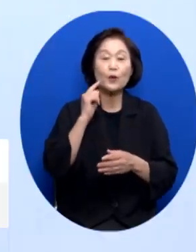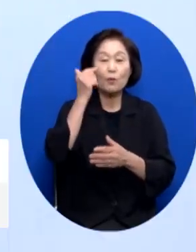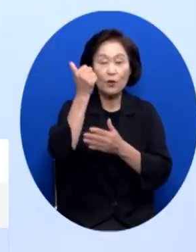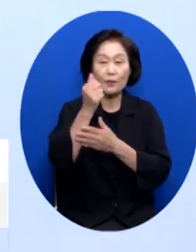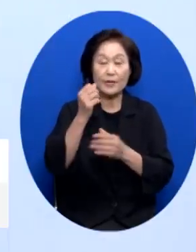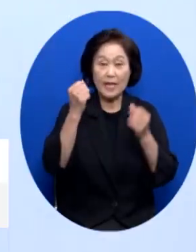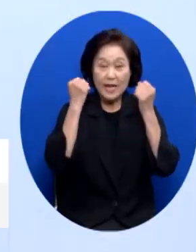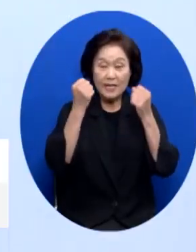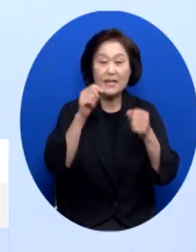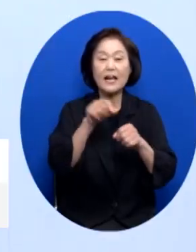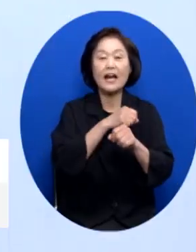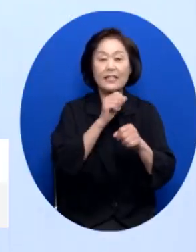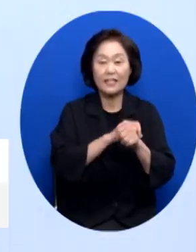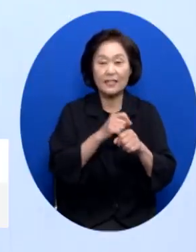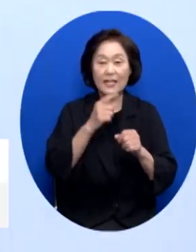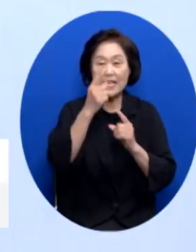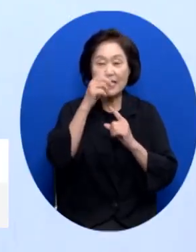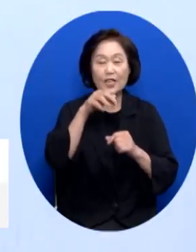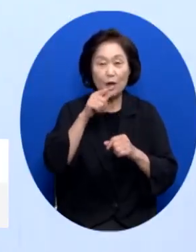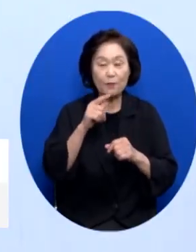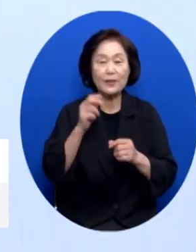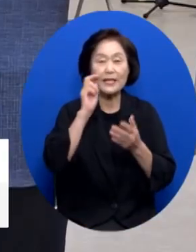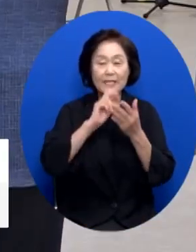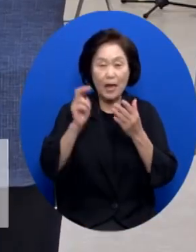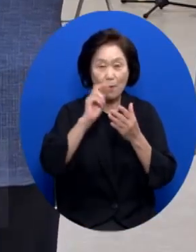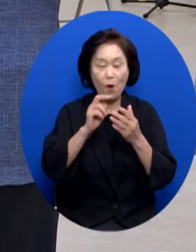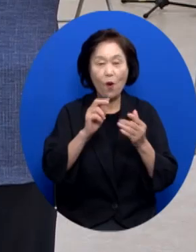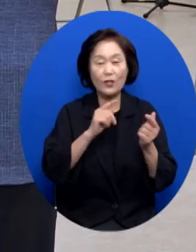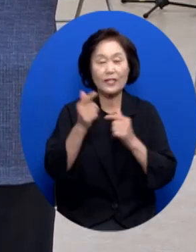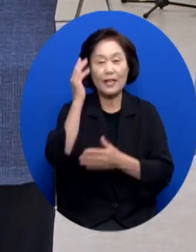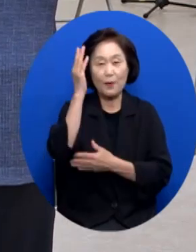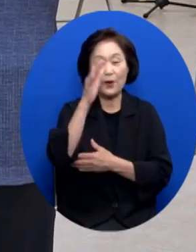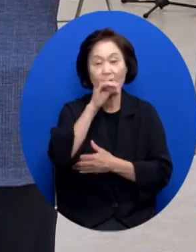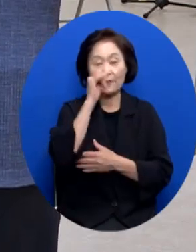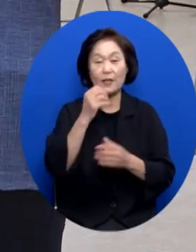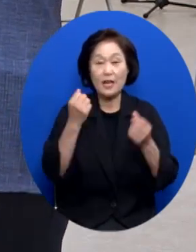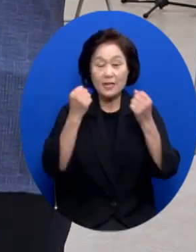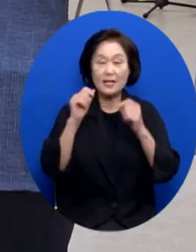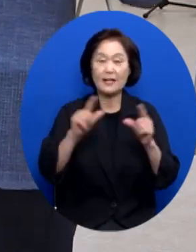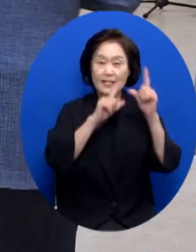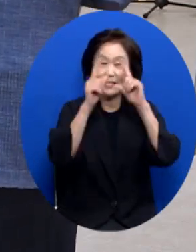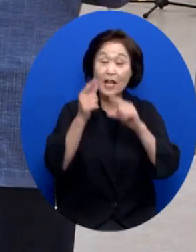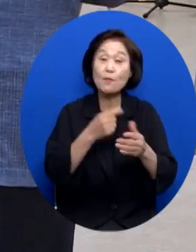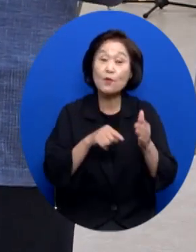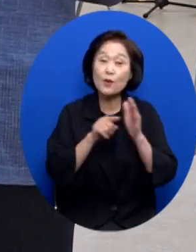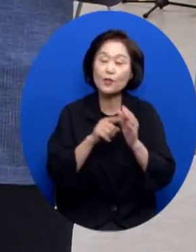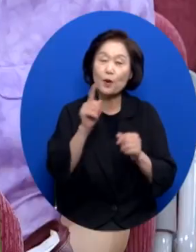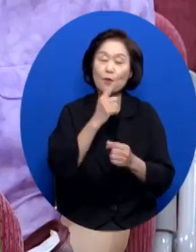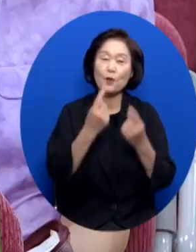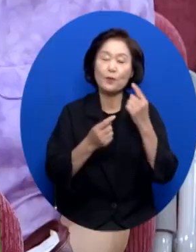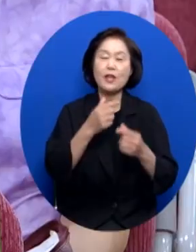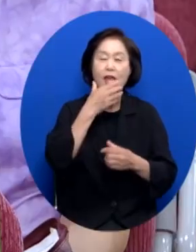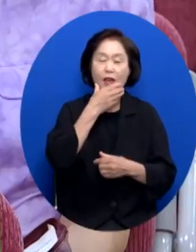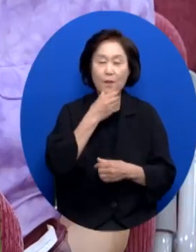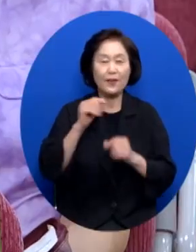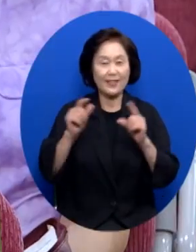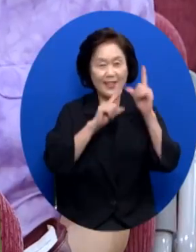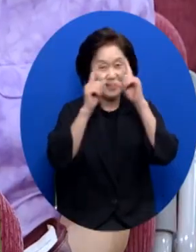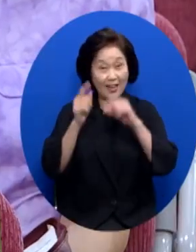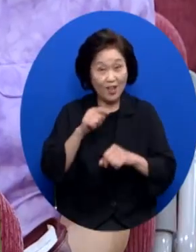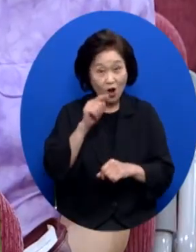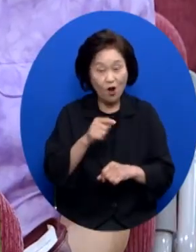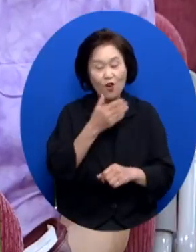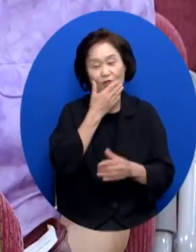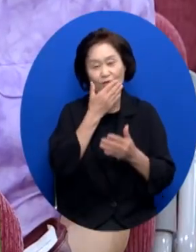사모의 찬양과 간증이 진행됐습니다. 노한우 목사는 건강한 삶을 위해서 무엇보다 행복하게 사는 것이